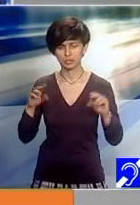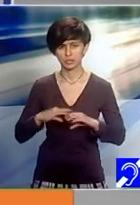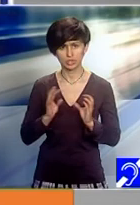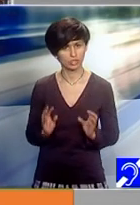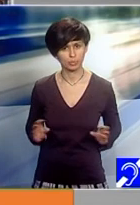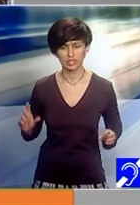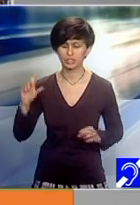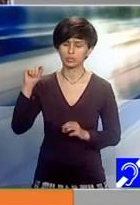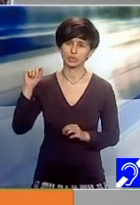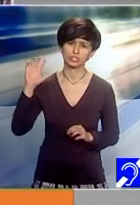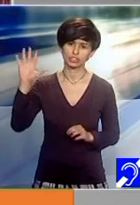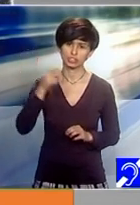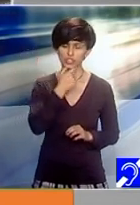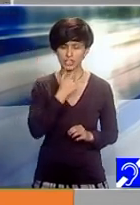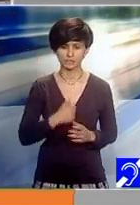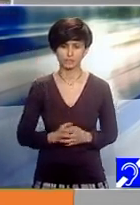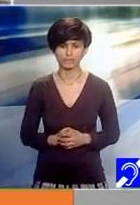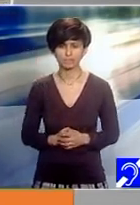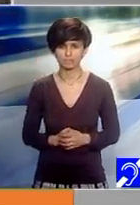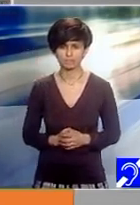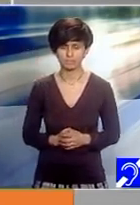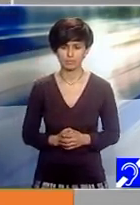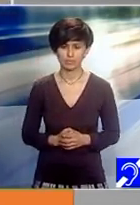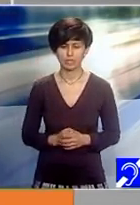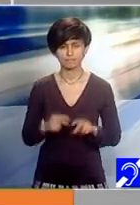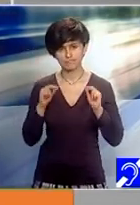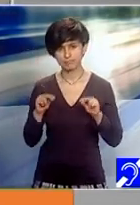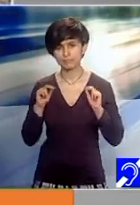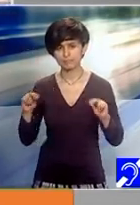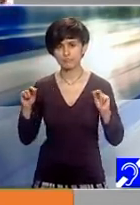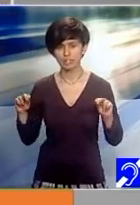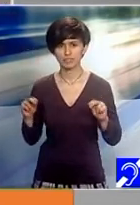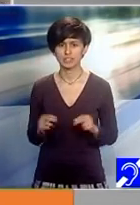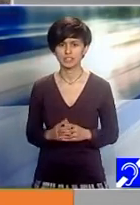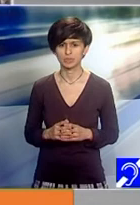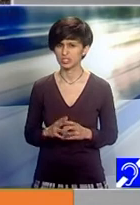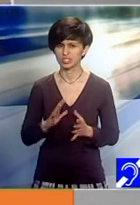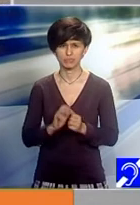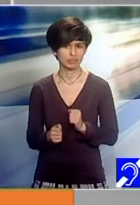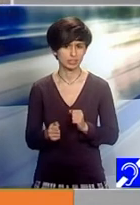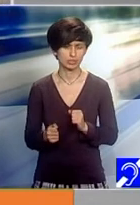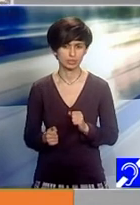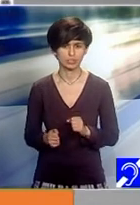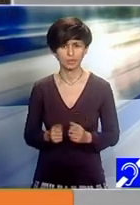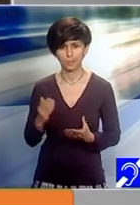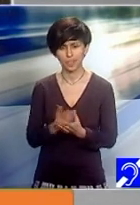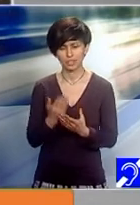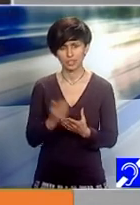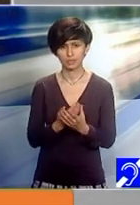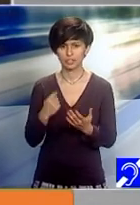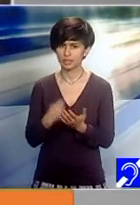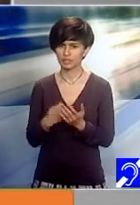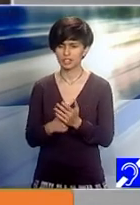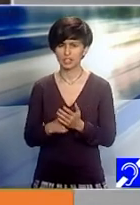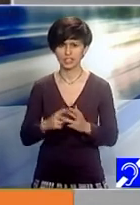ani. Învățământul merge într-o degradare continuă, iar povestea cu salarizarea este